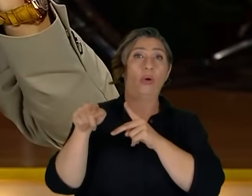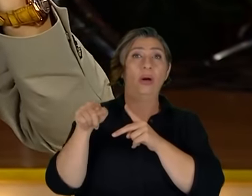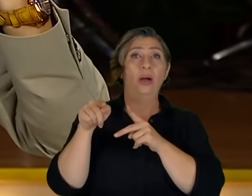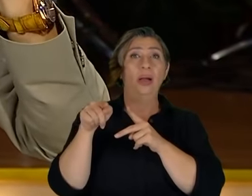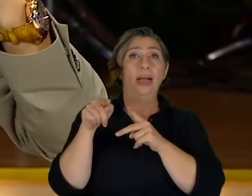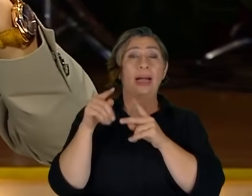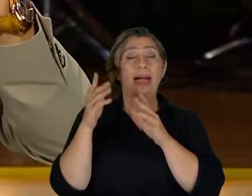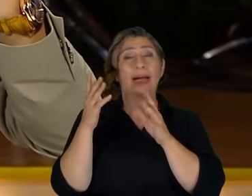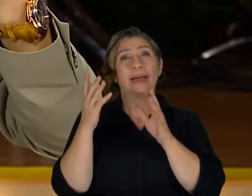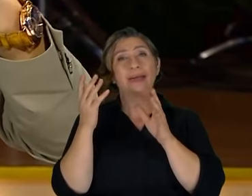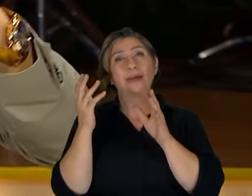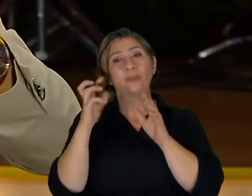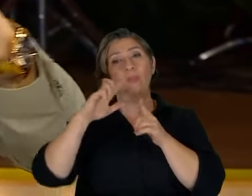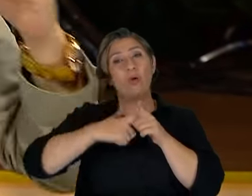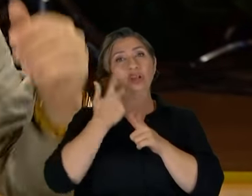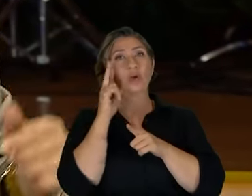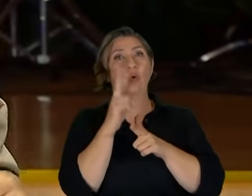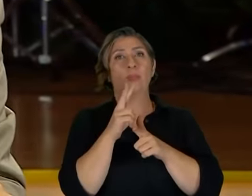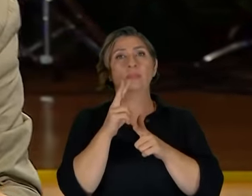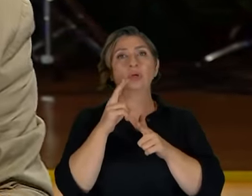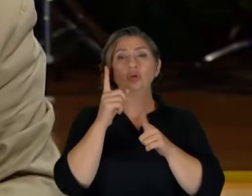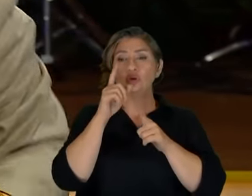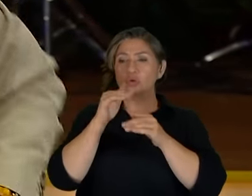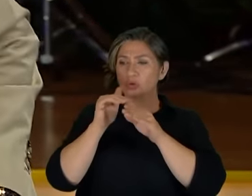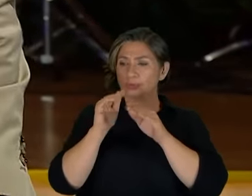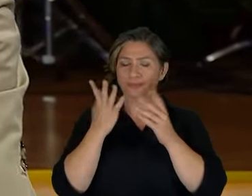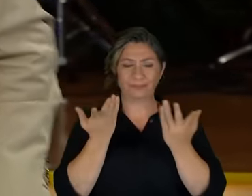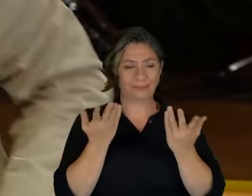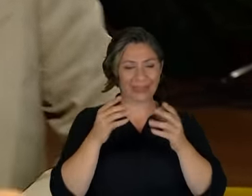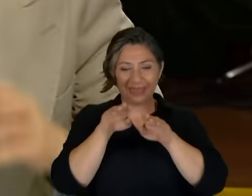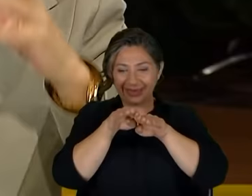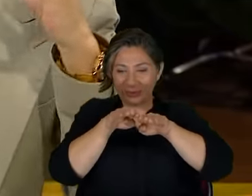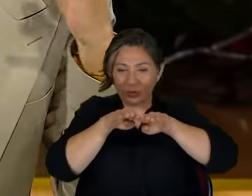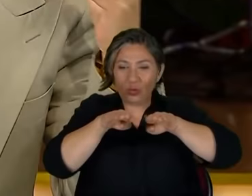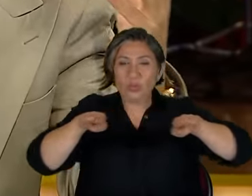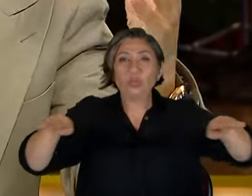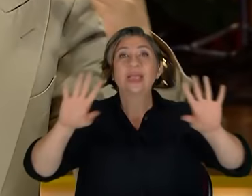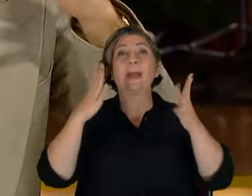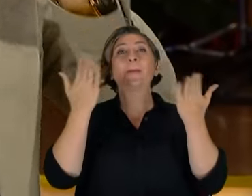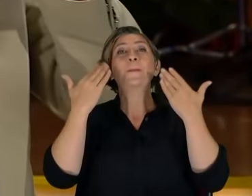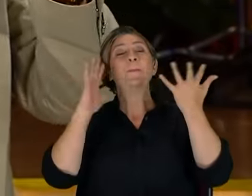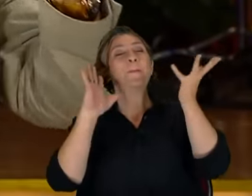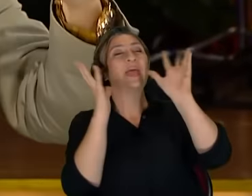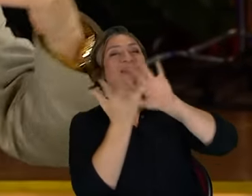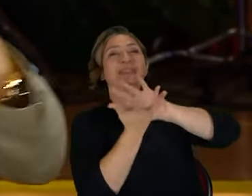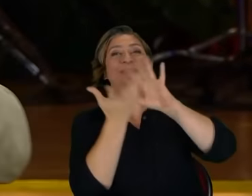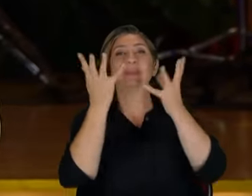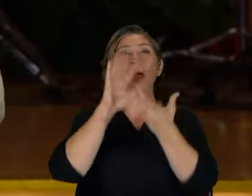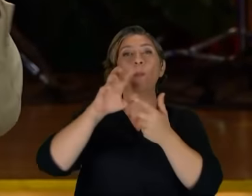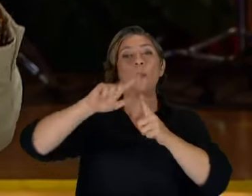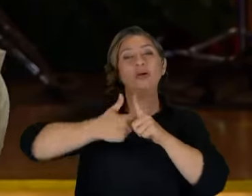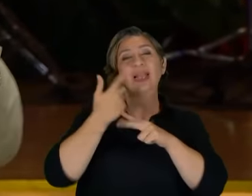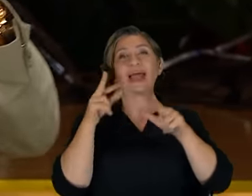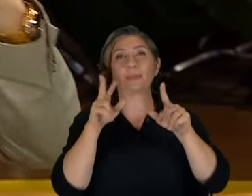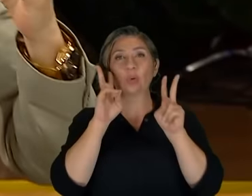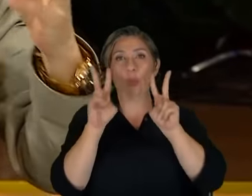Halbuki daha çok şimdi projeler görüyorum. Yani düz bir tarihi çizgi gibi değil de mevsimler gibi görüyorum. Mevsimler gibi, projeler